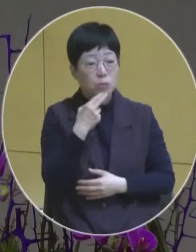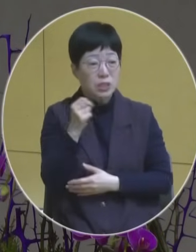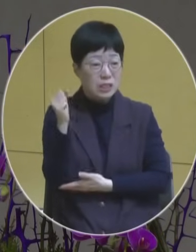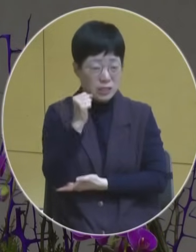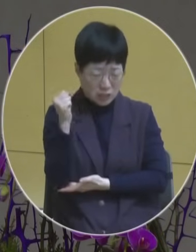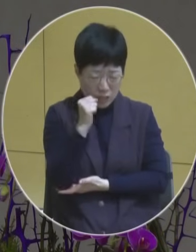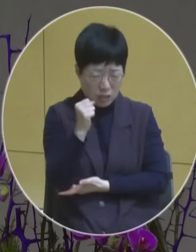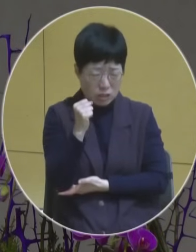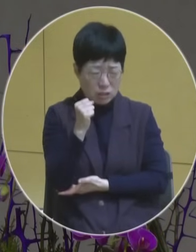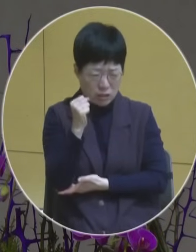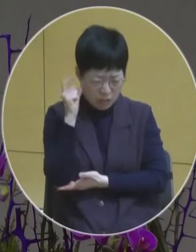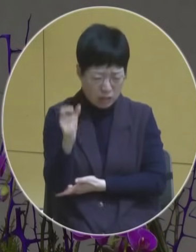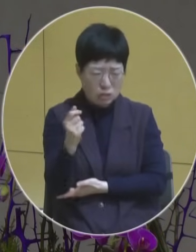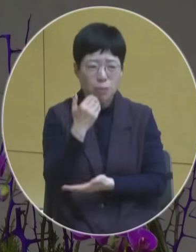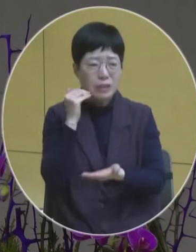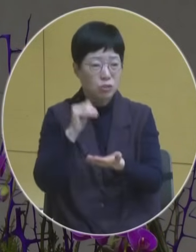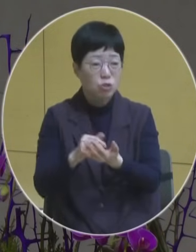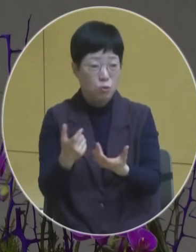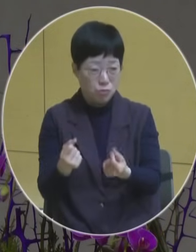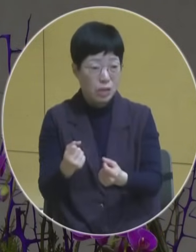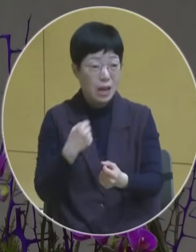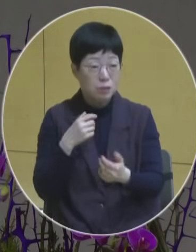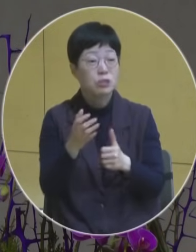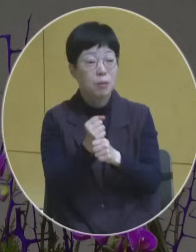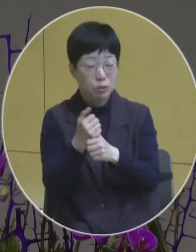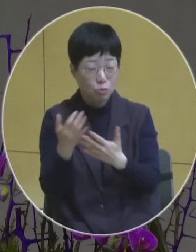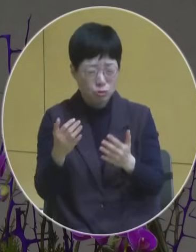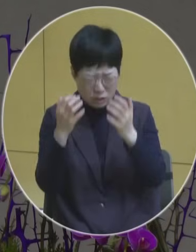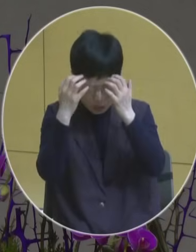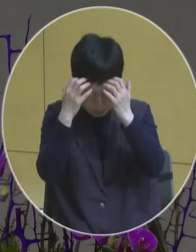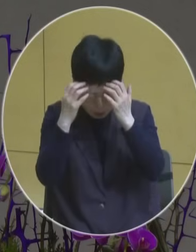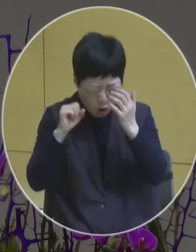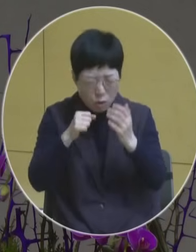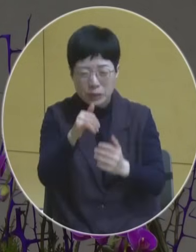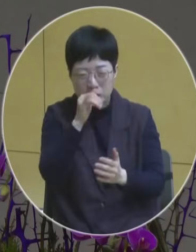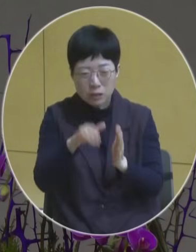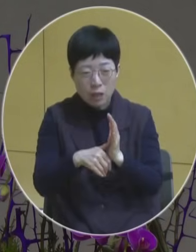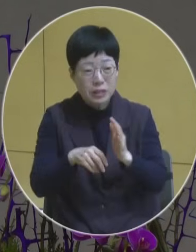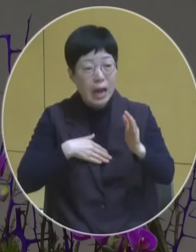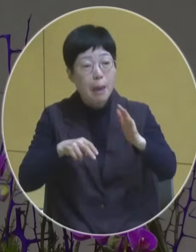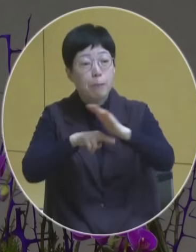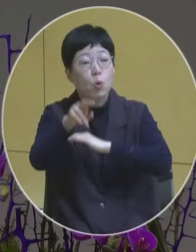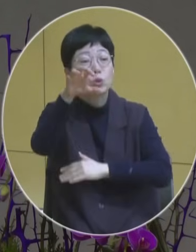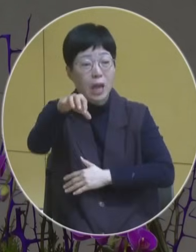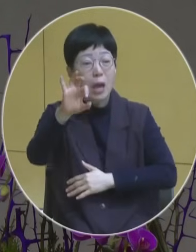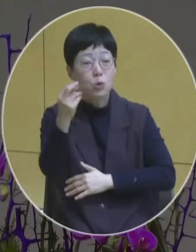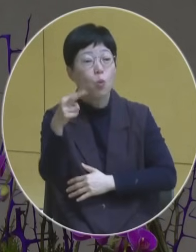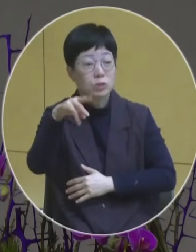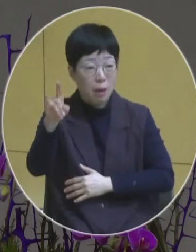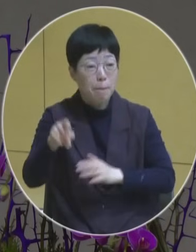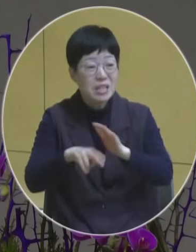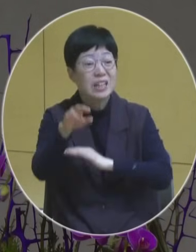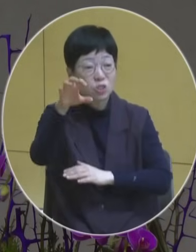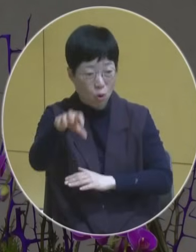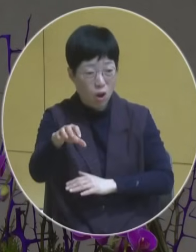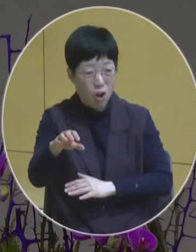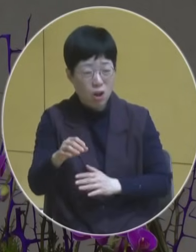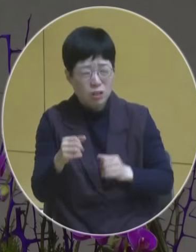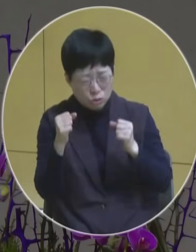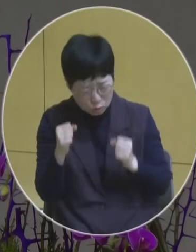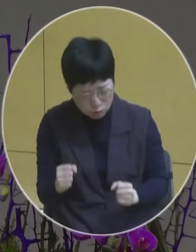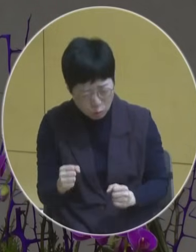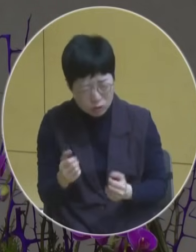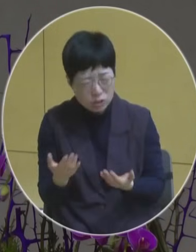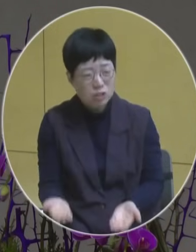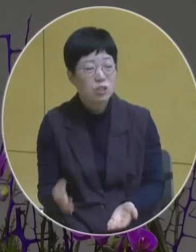있도록 반석되어주시고 힘들고 어려운 인생의 문제가 닥쳐올 때 나의 요새가 되어주시고 산성이 되어주시고 피난처가